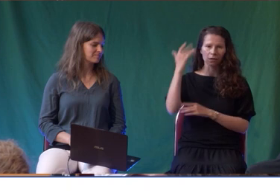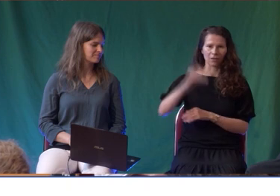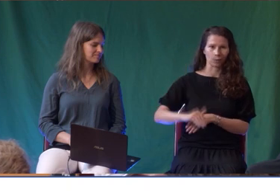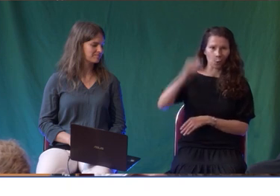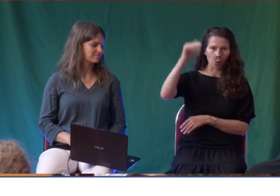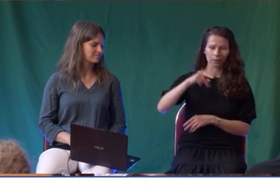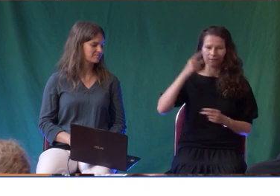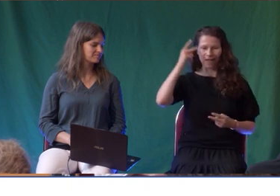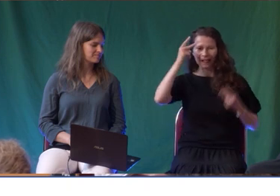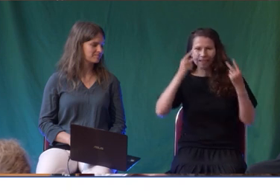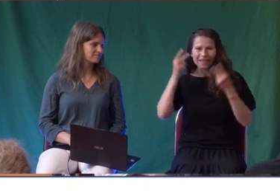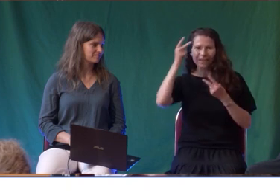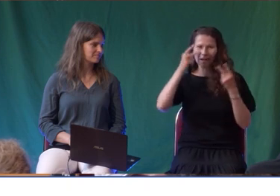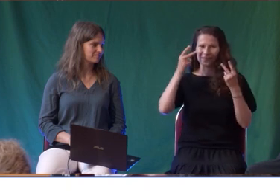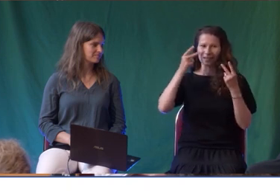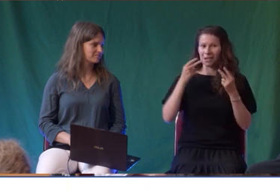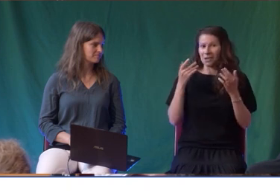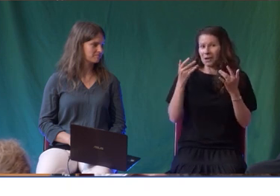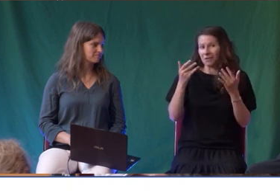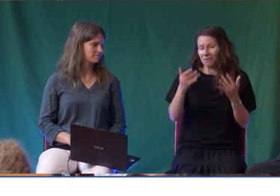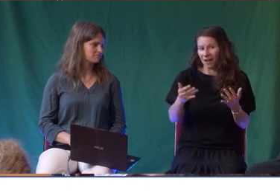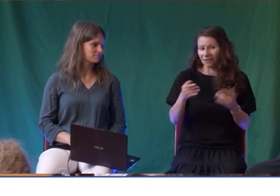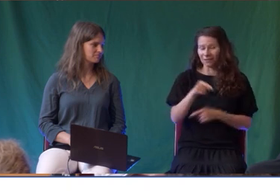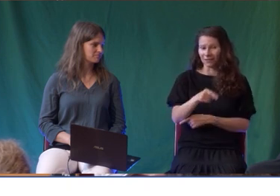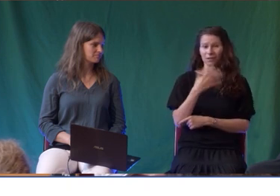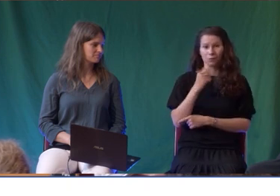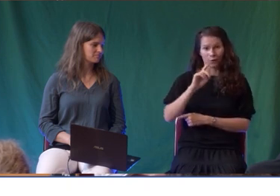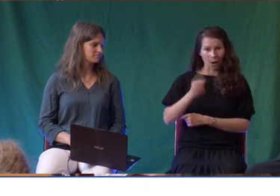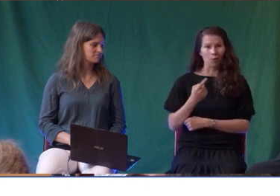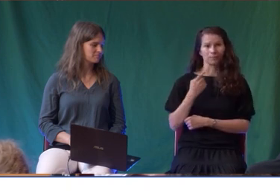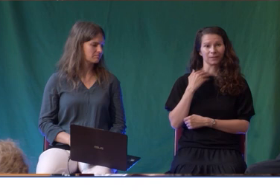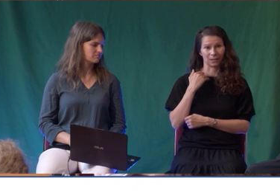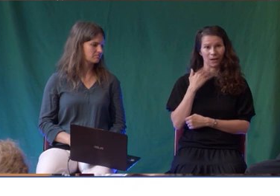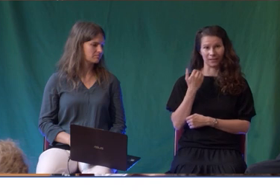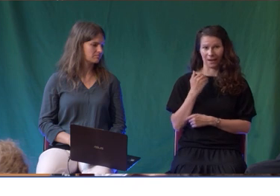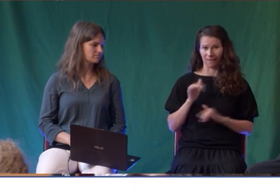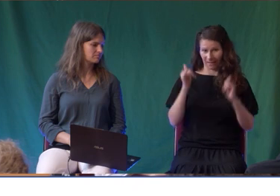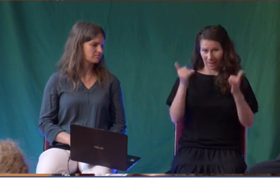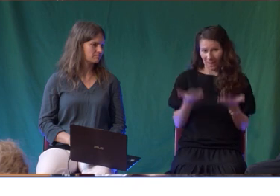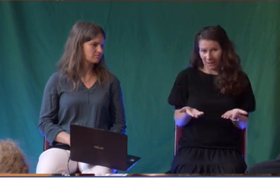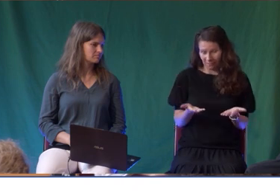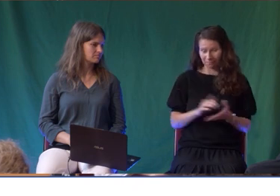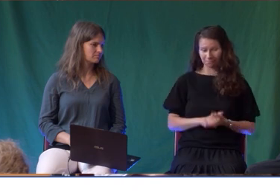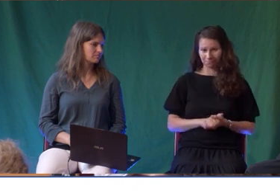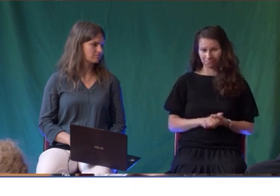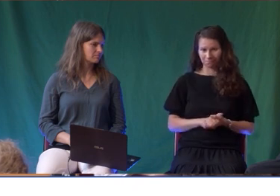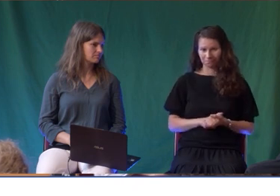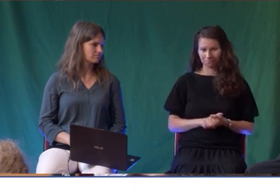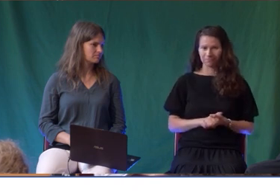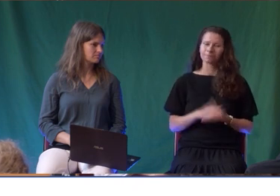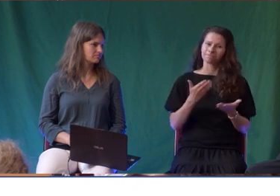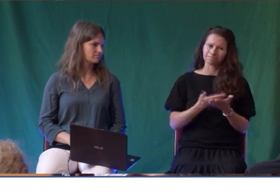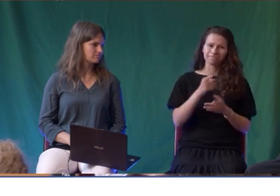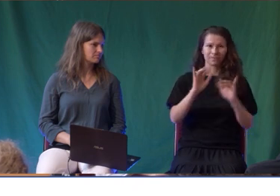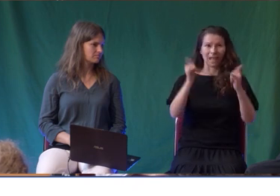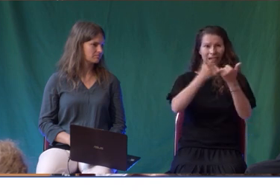sie verlieben sich irgendwann wollen sie auch Sexualität erleben und damit müssen